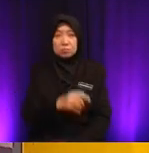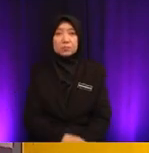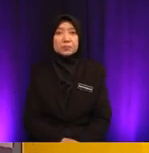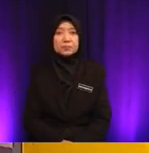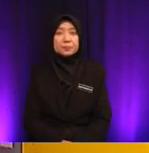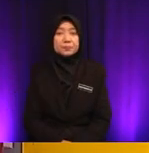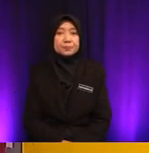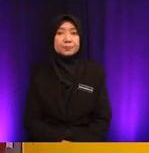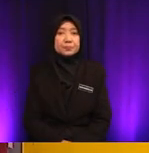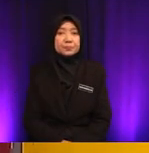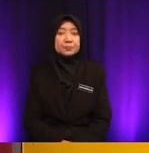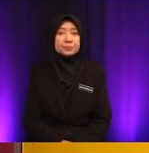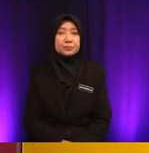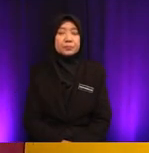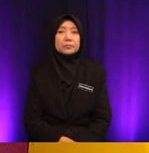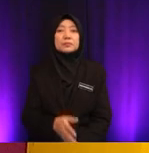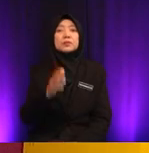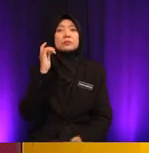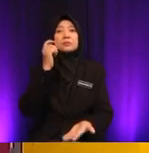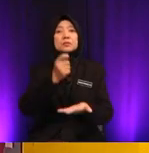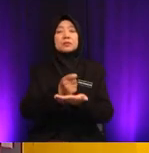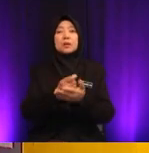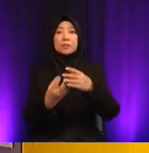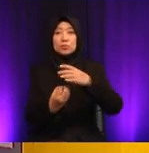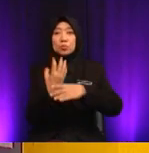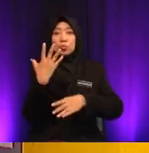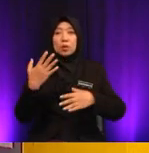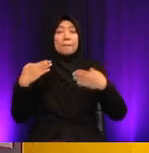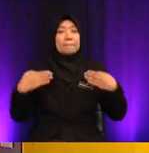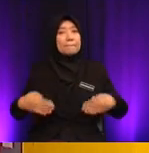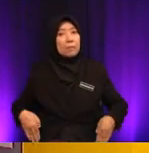kulit merencanakan pertumbuhan badan